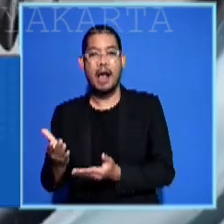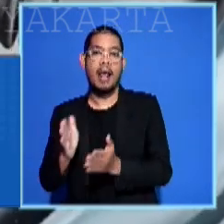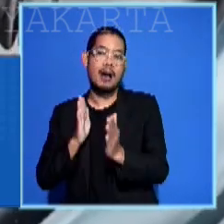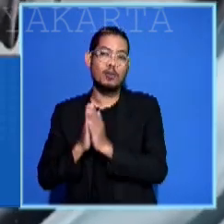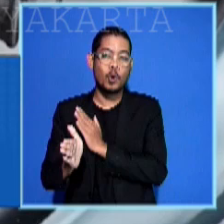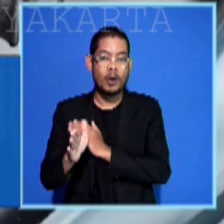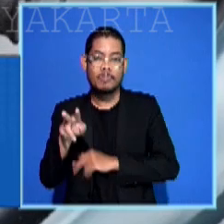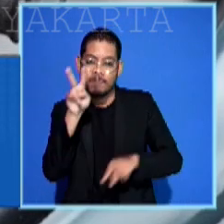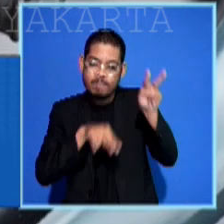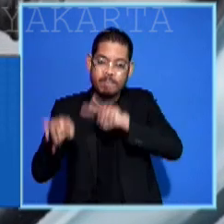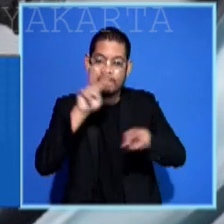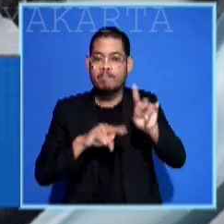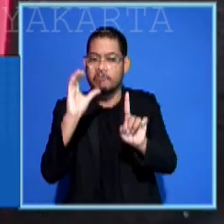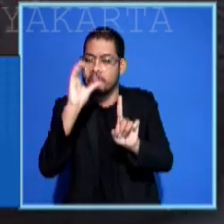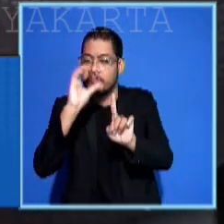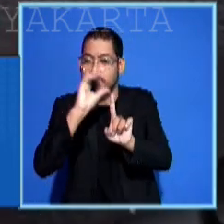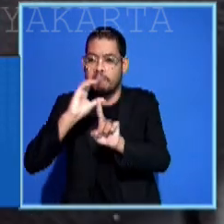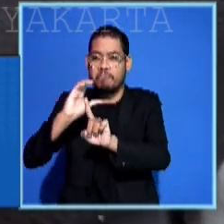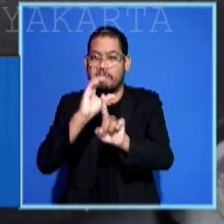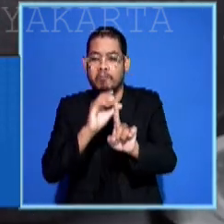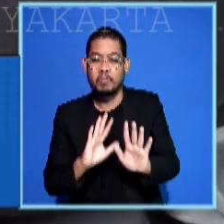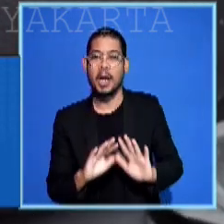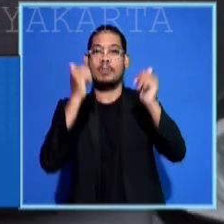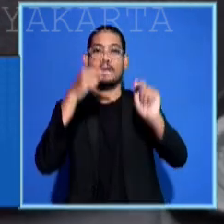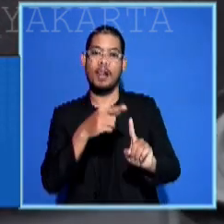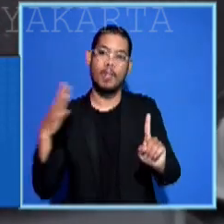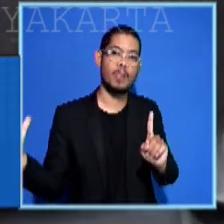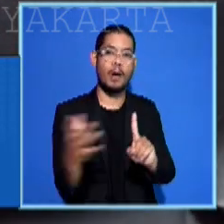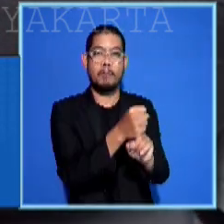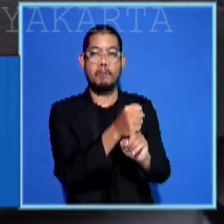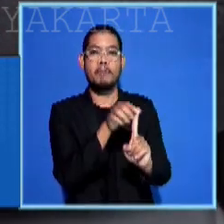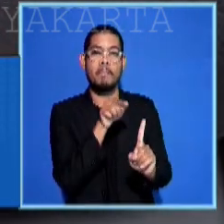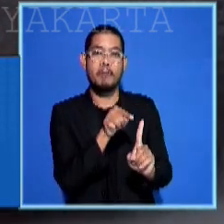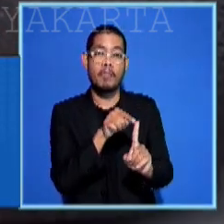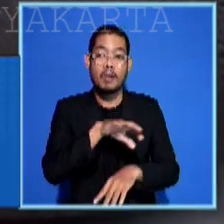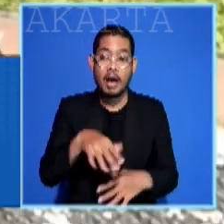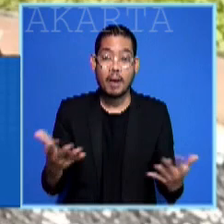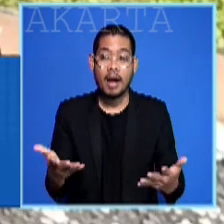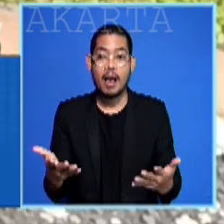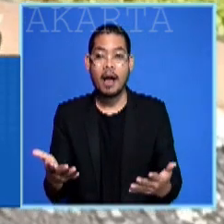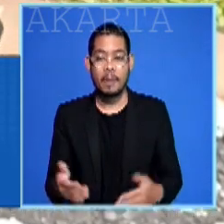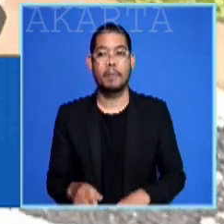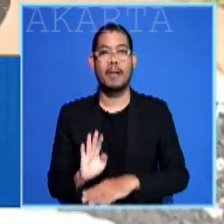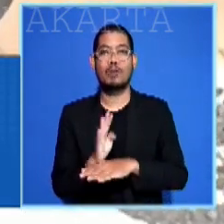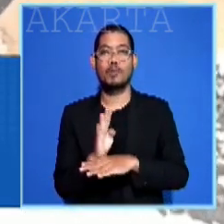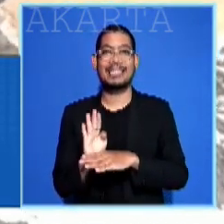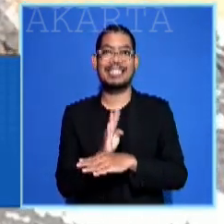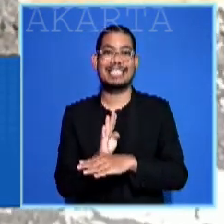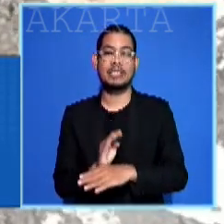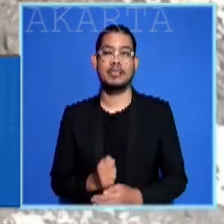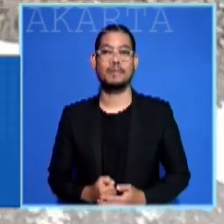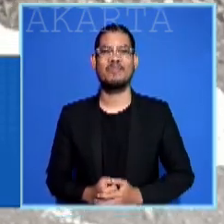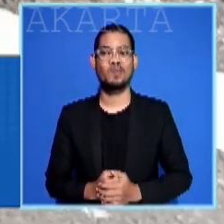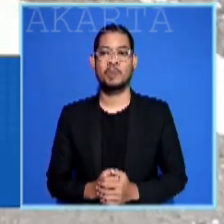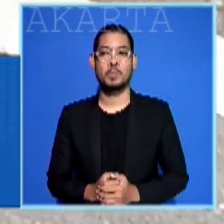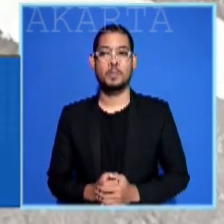dan berhasil meringkus pelaku di Aji Barang, Banyumas, Jawa Tengah. Berdasarkan hasil penelusuran, motor korban telah digadaikan